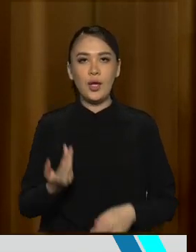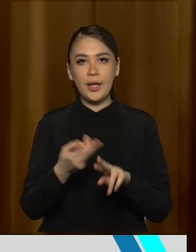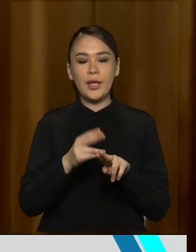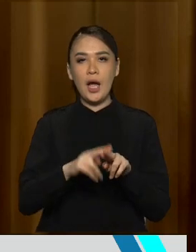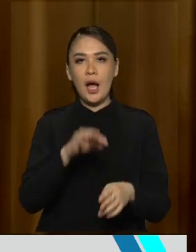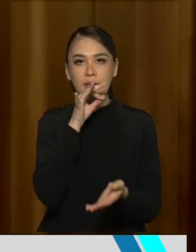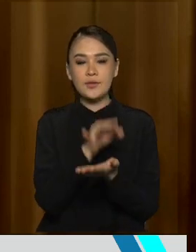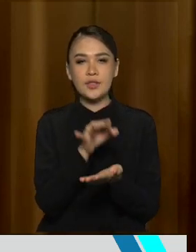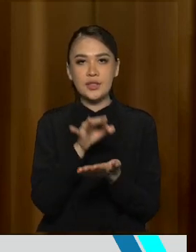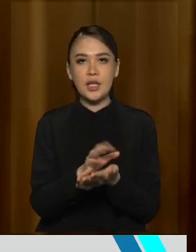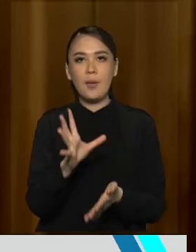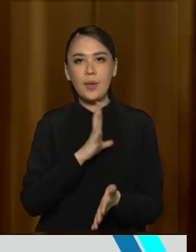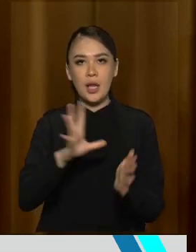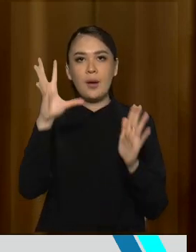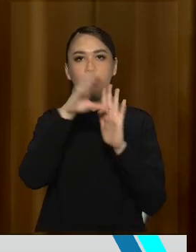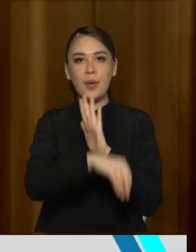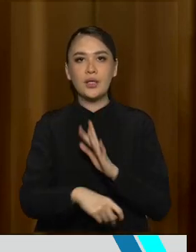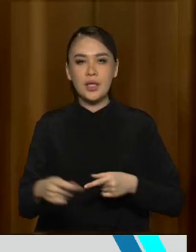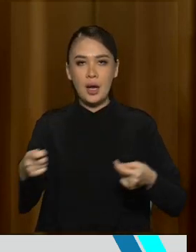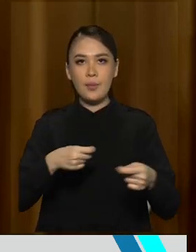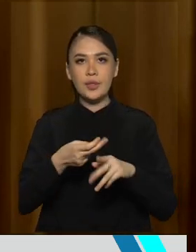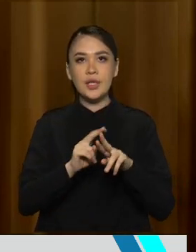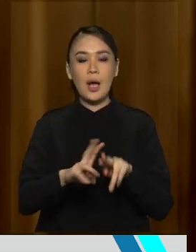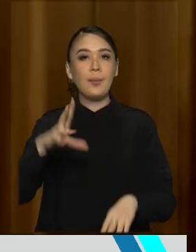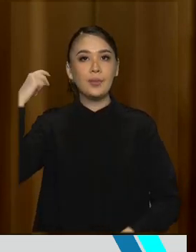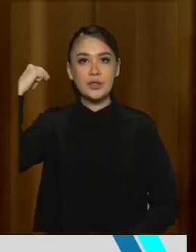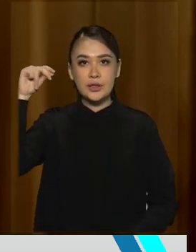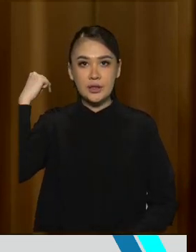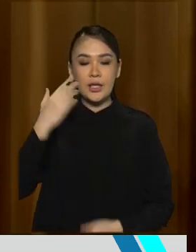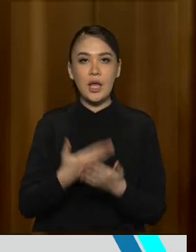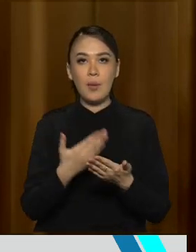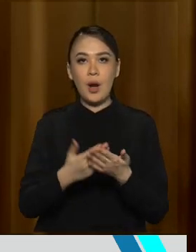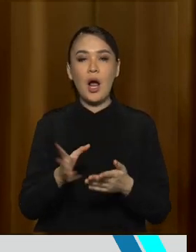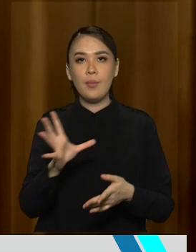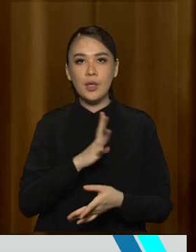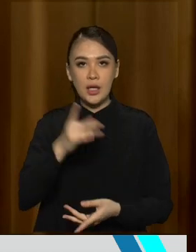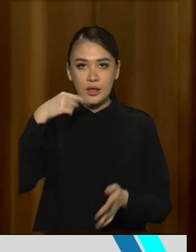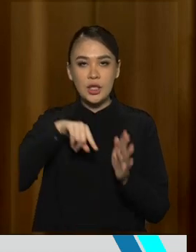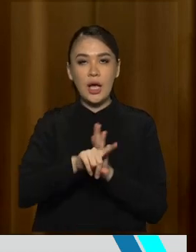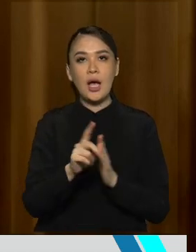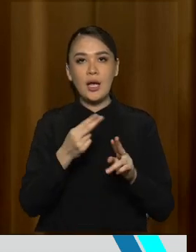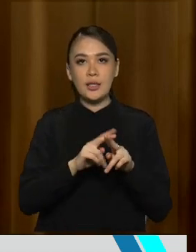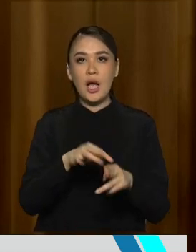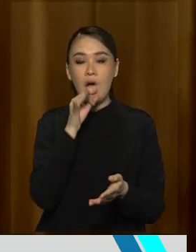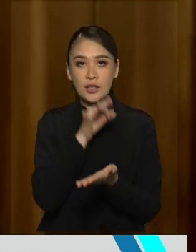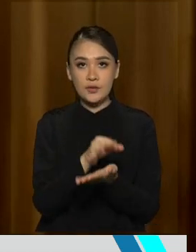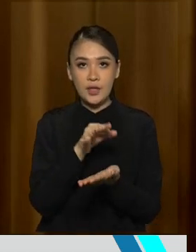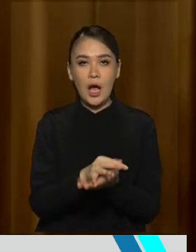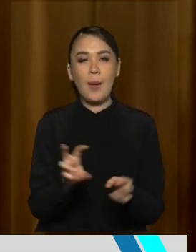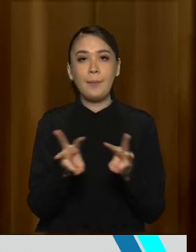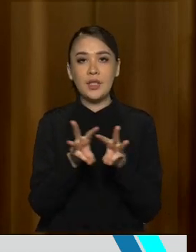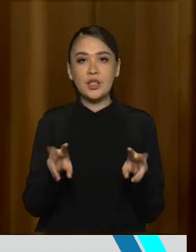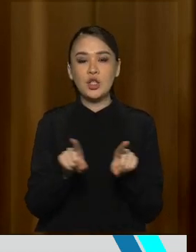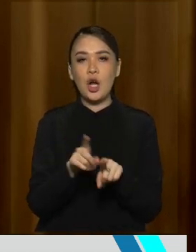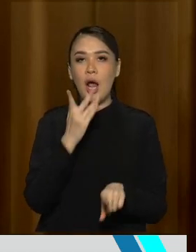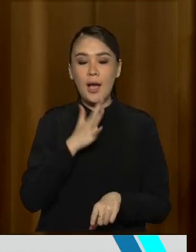отвечает именно за внешнюю политику. Ну, которая, понятное дело, что у нас президент определяет внутреннюю и внешнюю политику, но тем не менее, министр иностранных